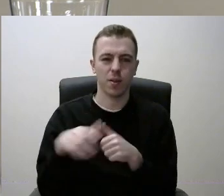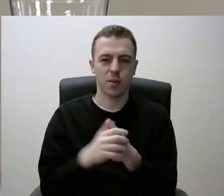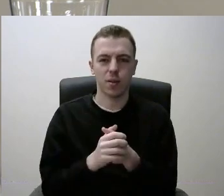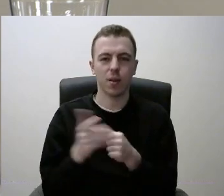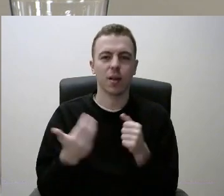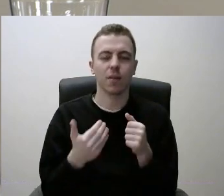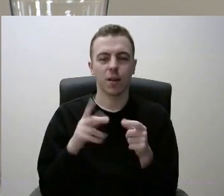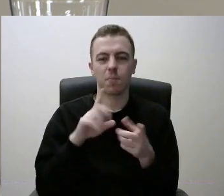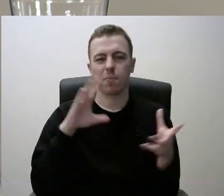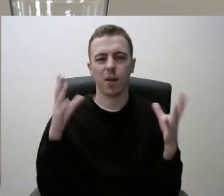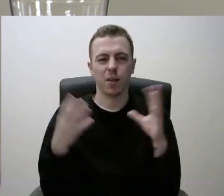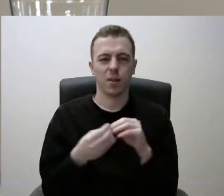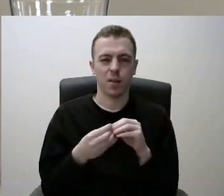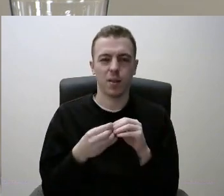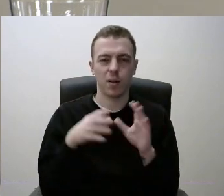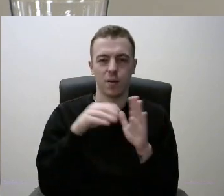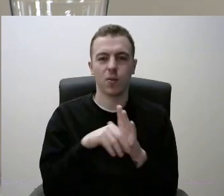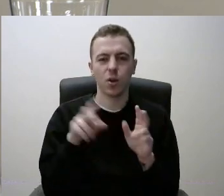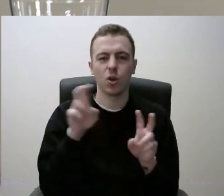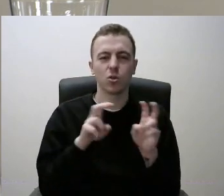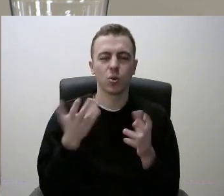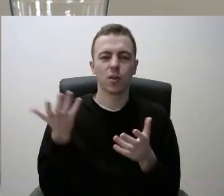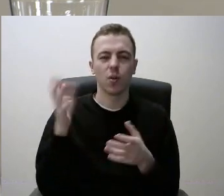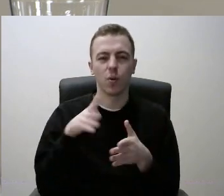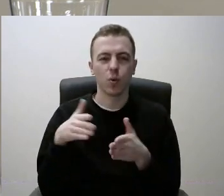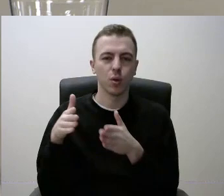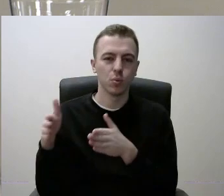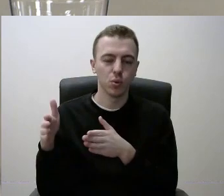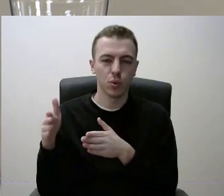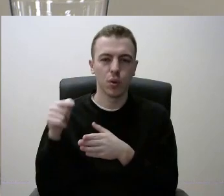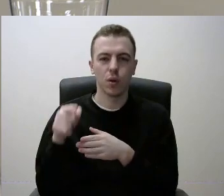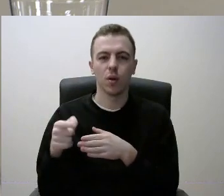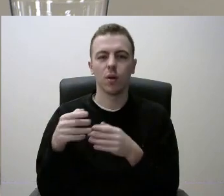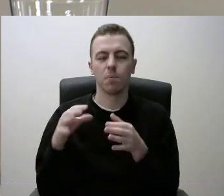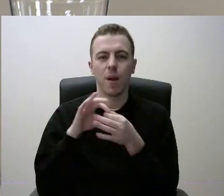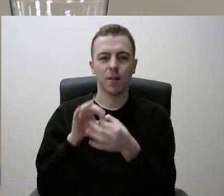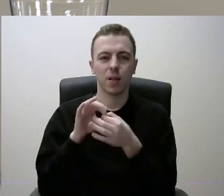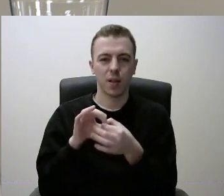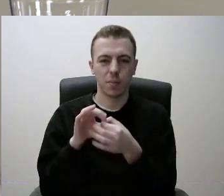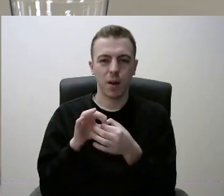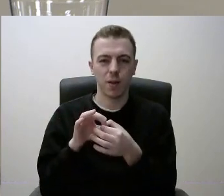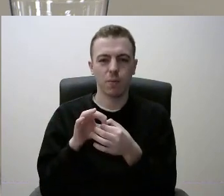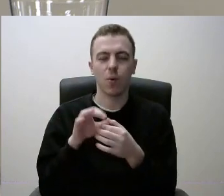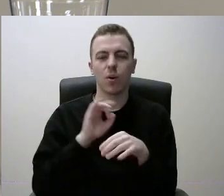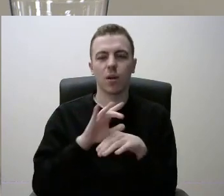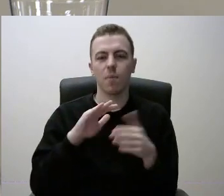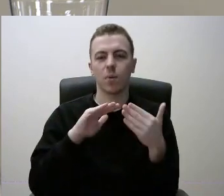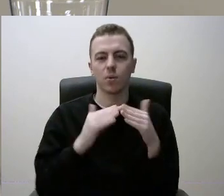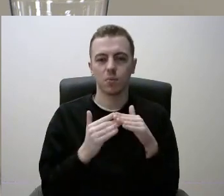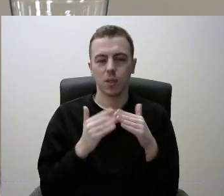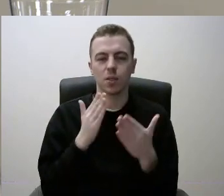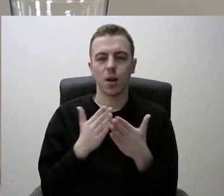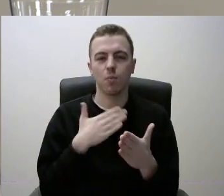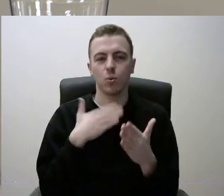bendrą visumą ir ieškoti tų daugiau krypčių bendradarbiavimo ir jungčių su Klaipėdos miestu yra tai ir mūsų